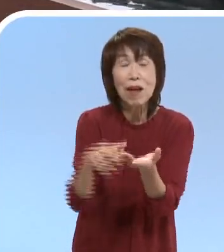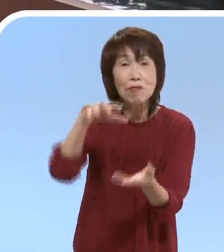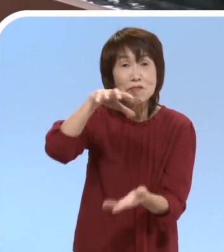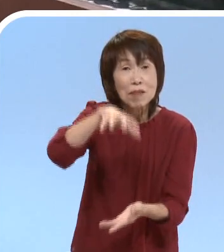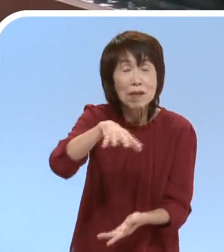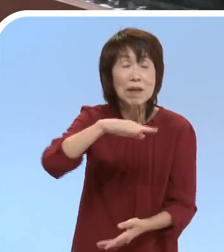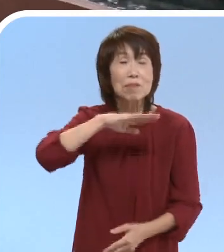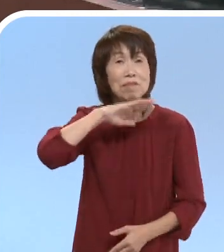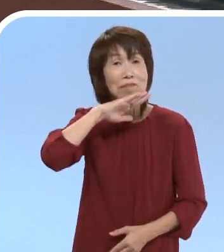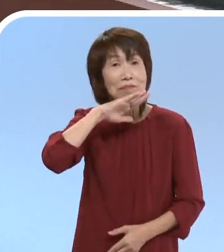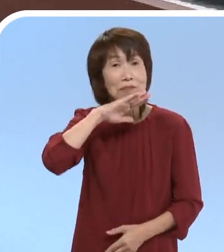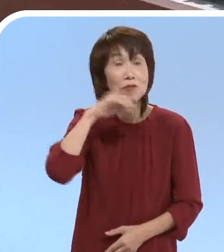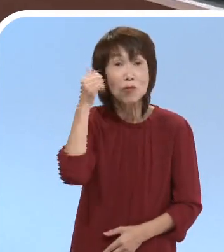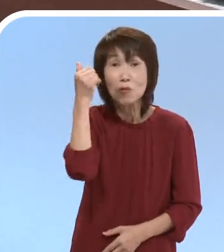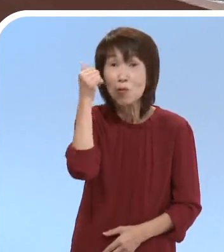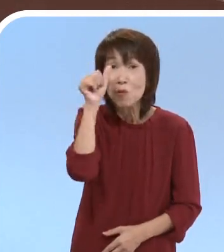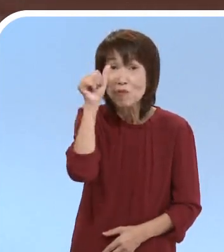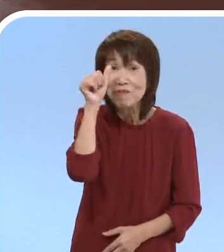待つこと5分。